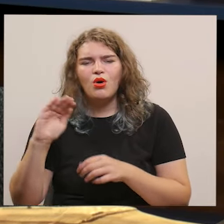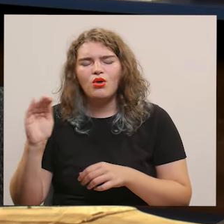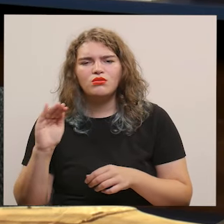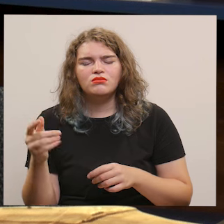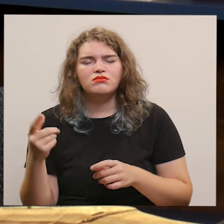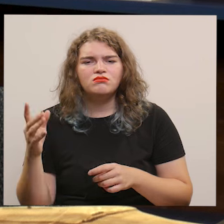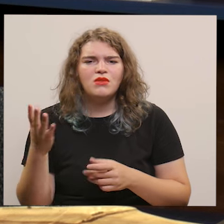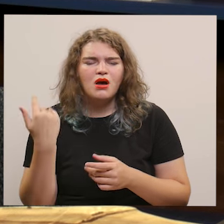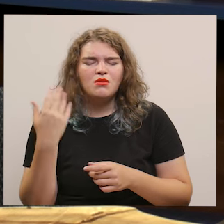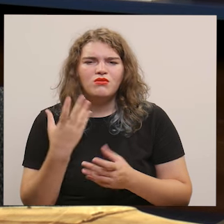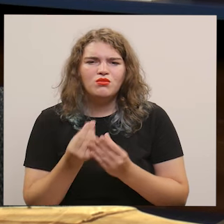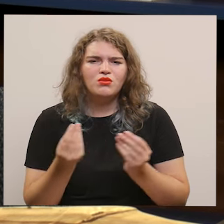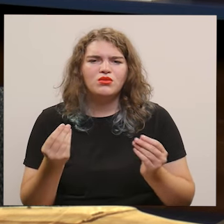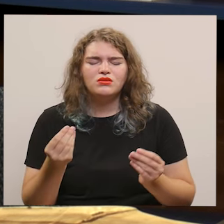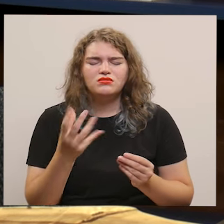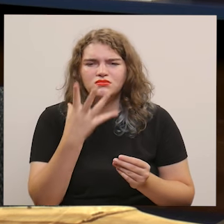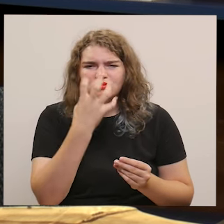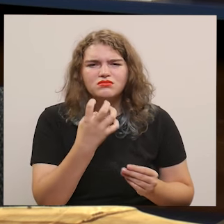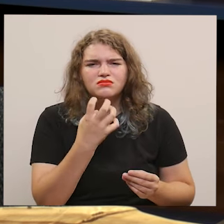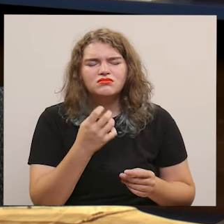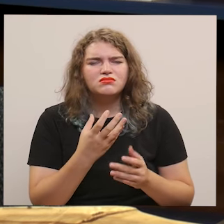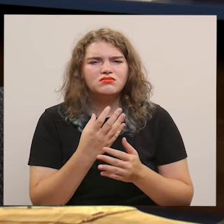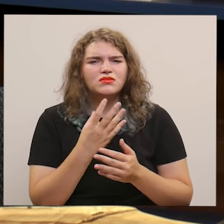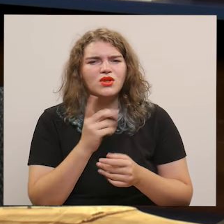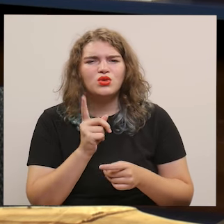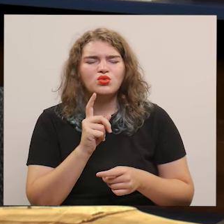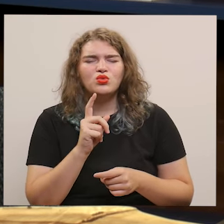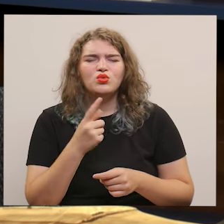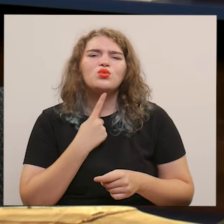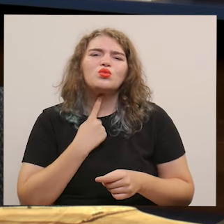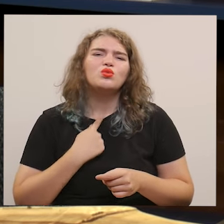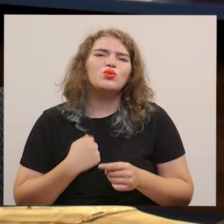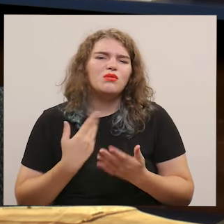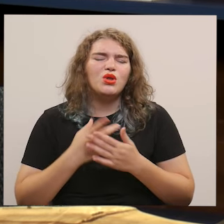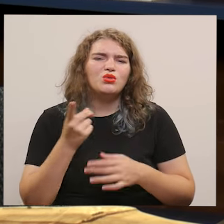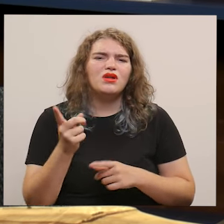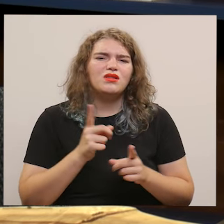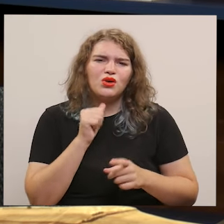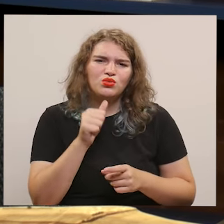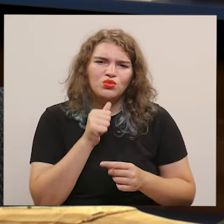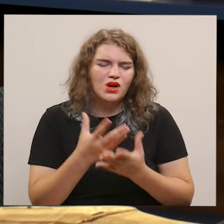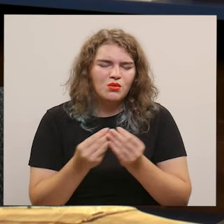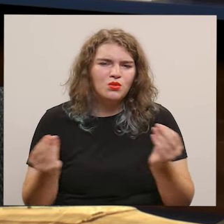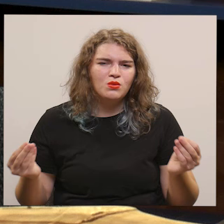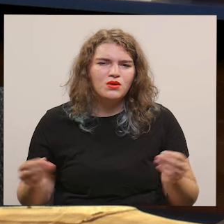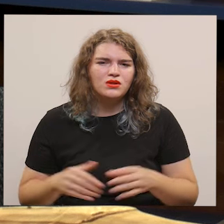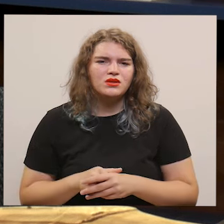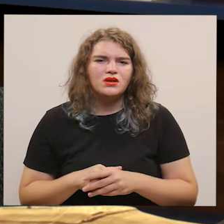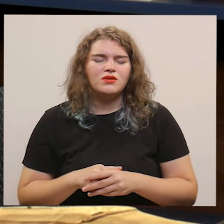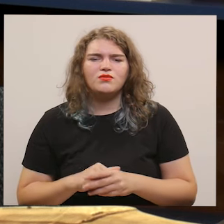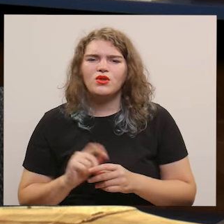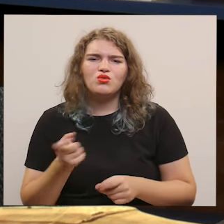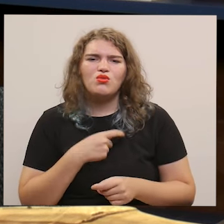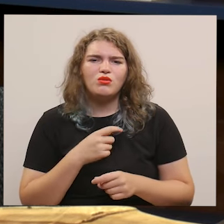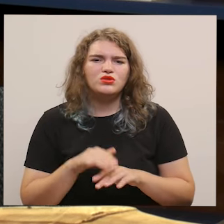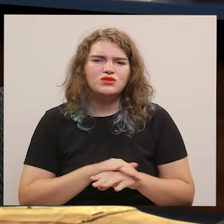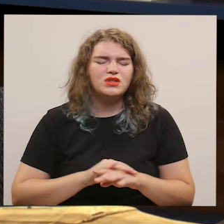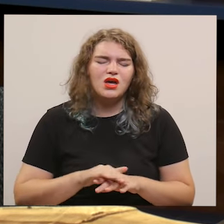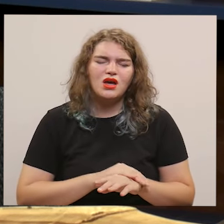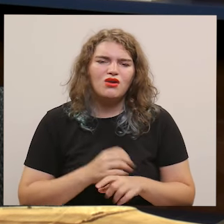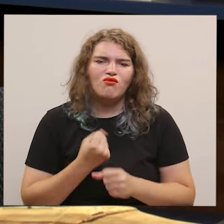multă mâhnire, amărăciune, nu ură, dar durere foarte mare. Nu am putut să iert. Mi era